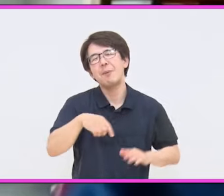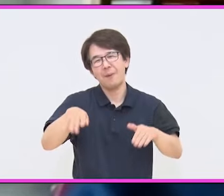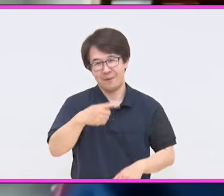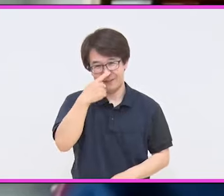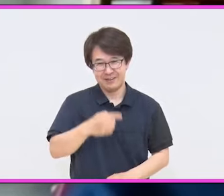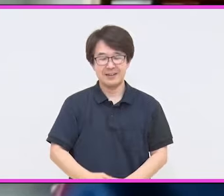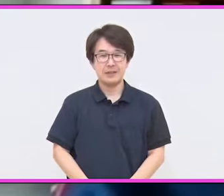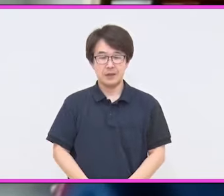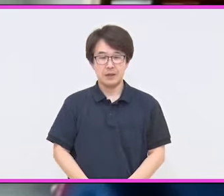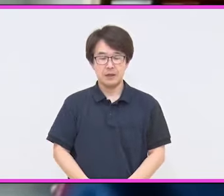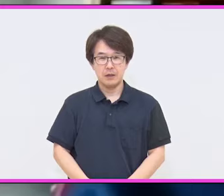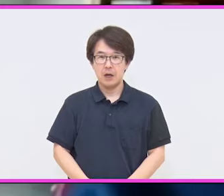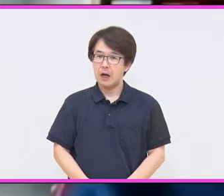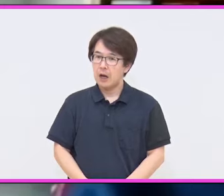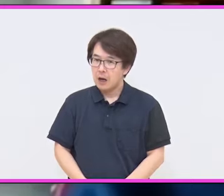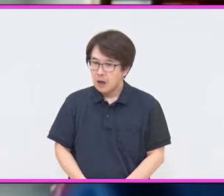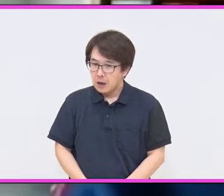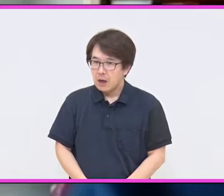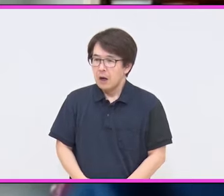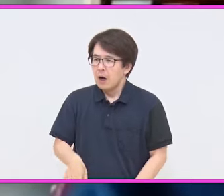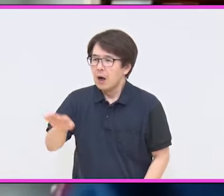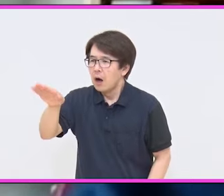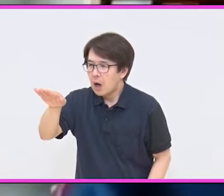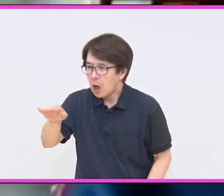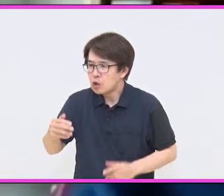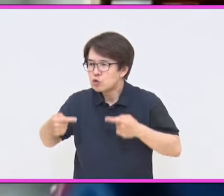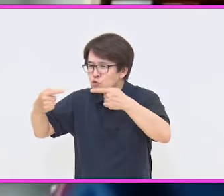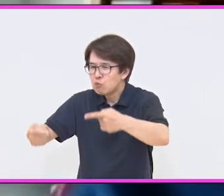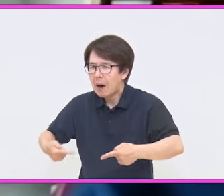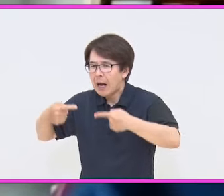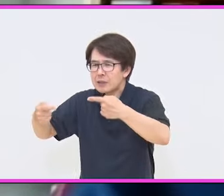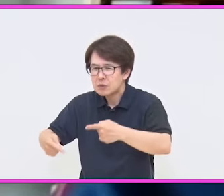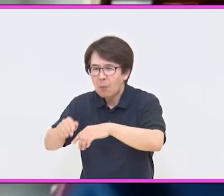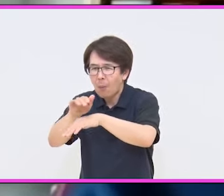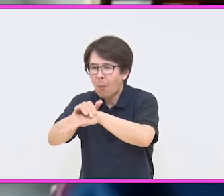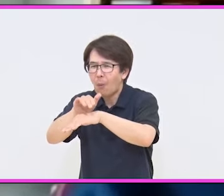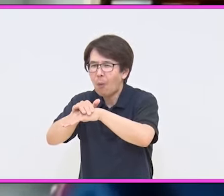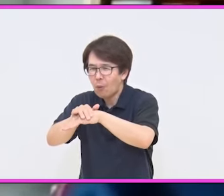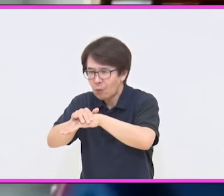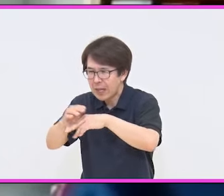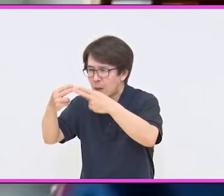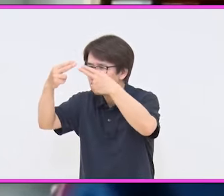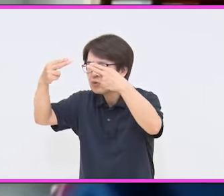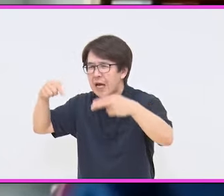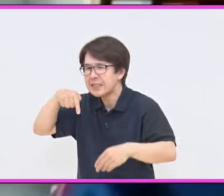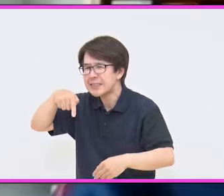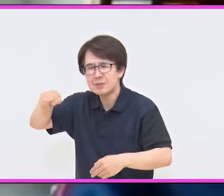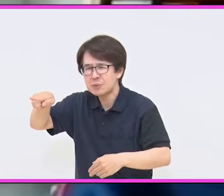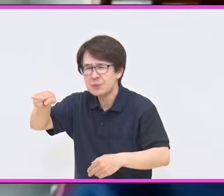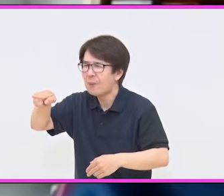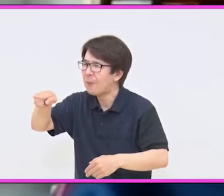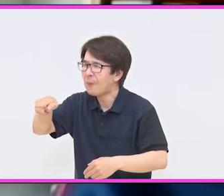ちょっと素朴な疑問なんですけども、車椅子で富士山に行くってどうやってどこまで登ることができるんですか？